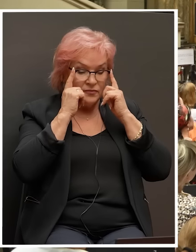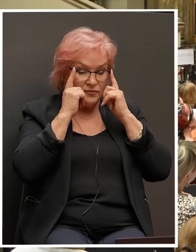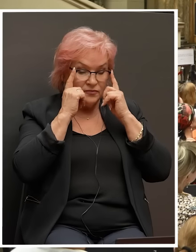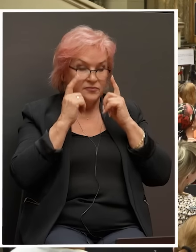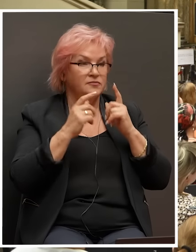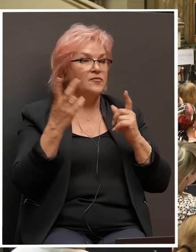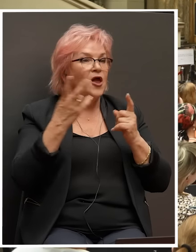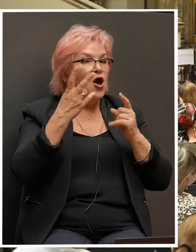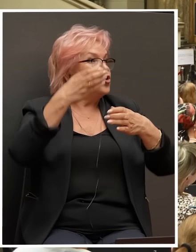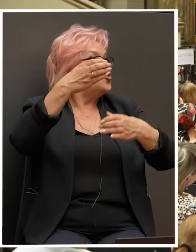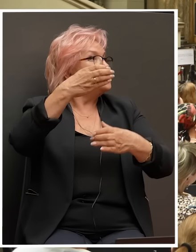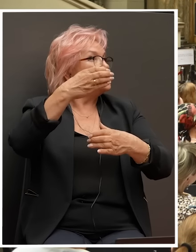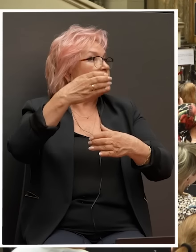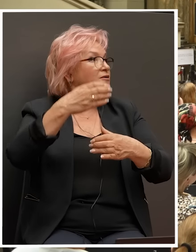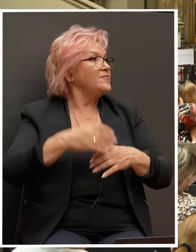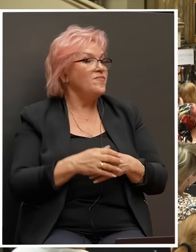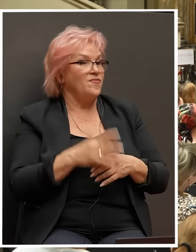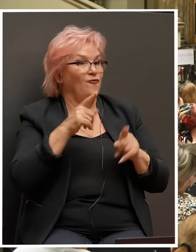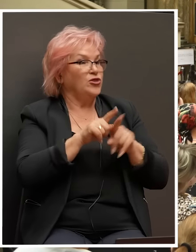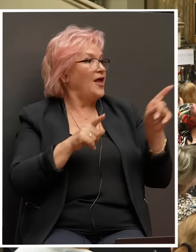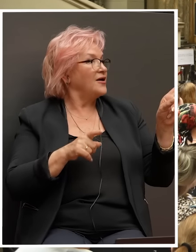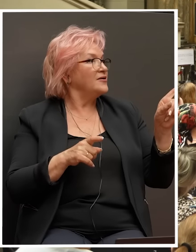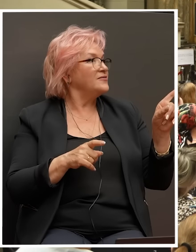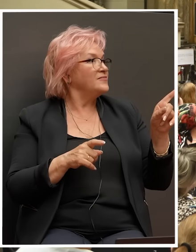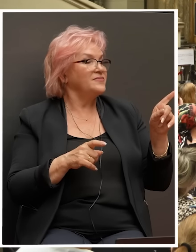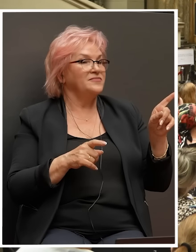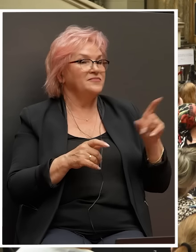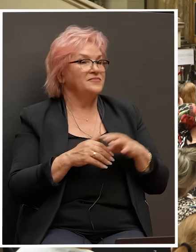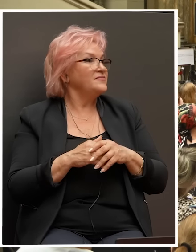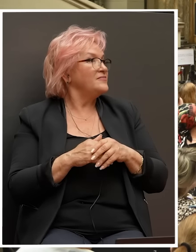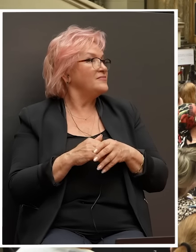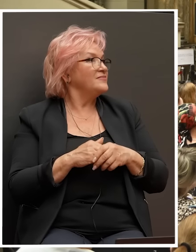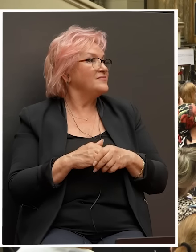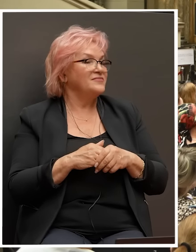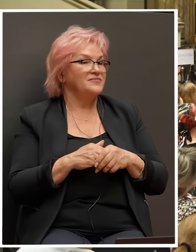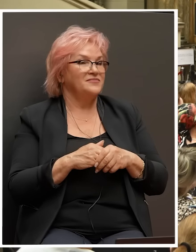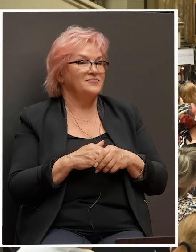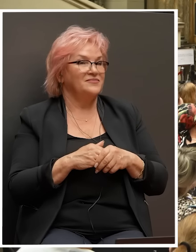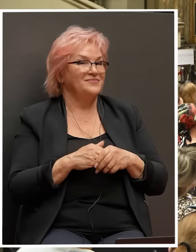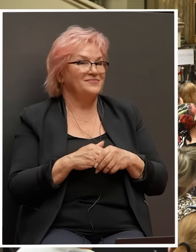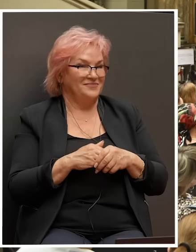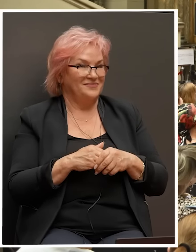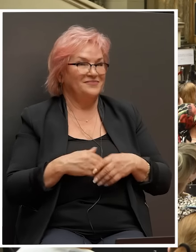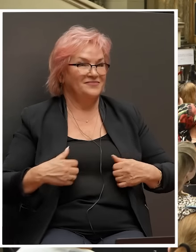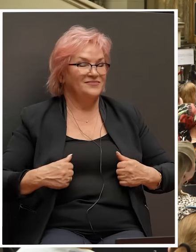Вам ее надо приподнять, положить, перевести, поднять обратно.